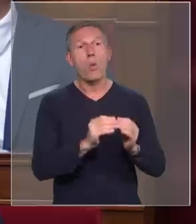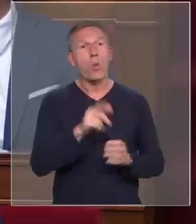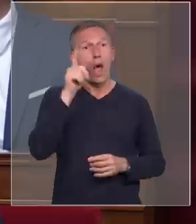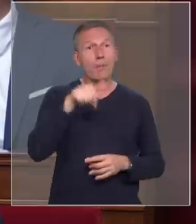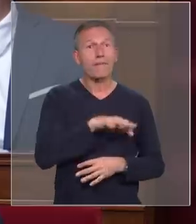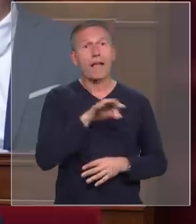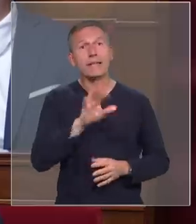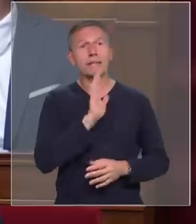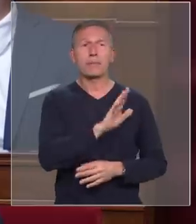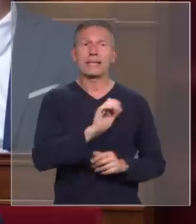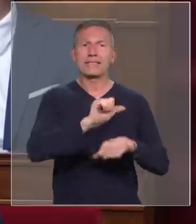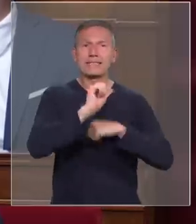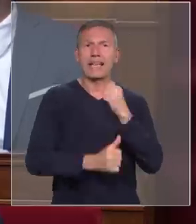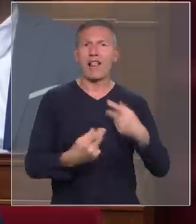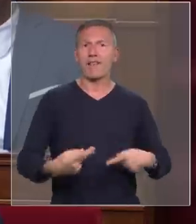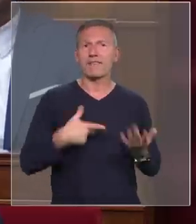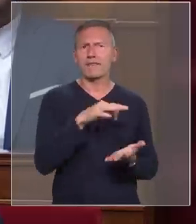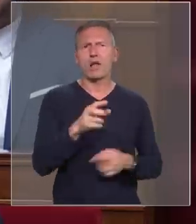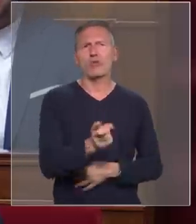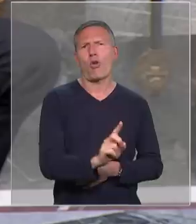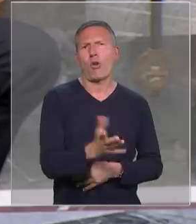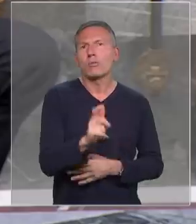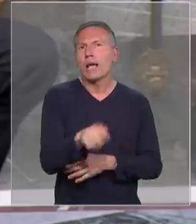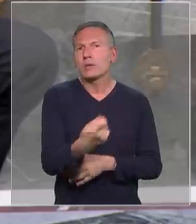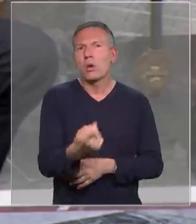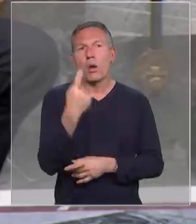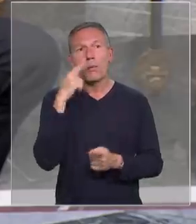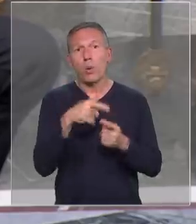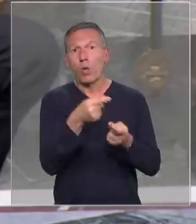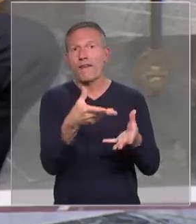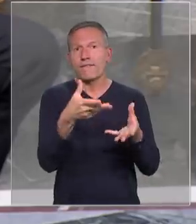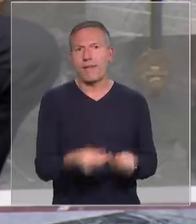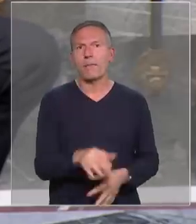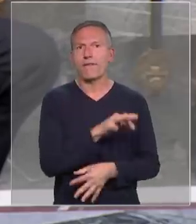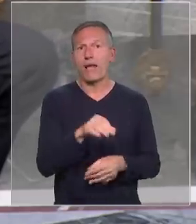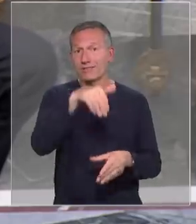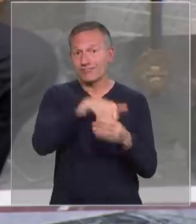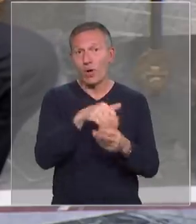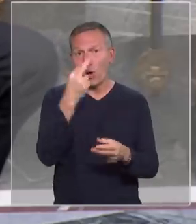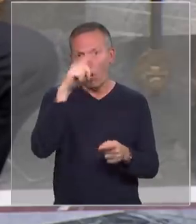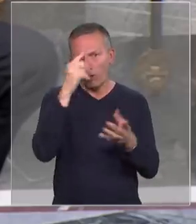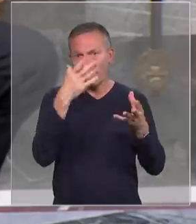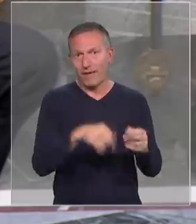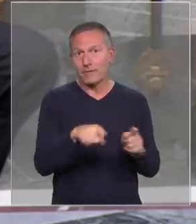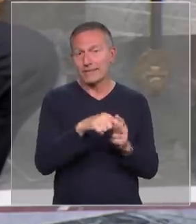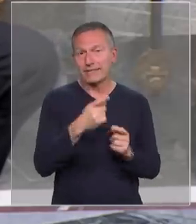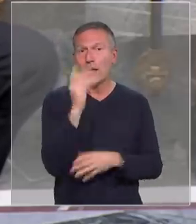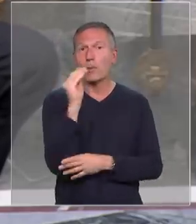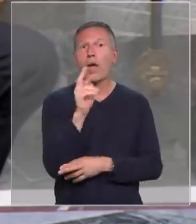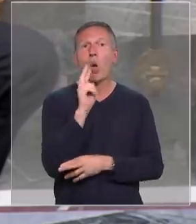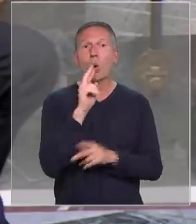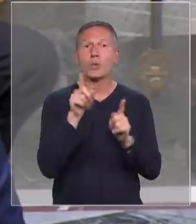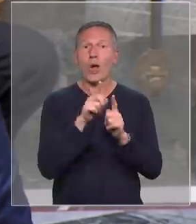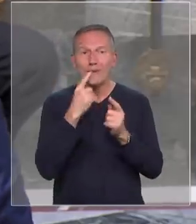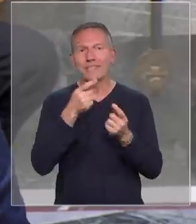de notre art de vivre à la française, certainement pas. À l'évidence, ce serait pour affaiblir la France et l'Europe de l'intérieur, poupée russe et donc aussi cheval de